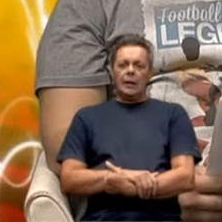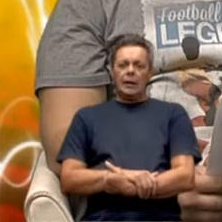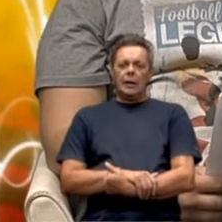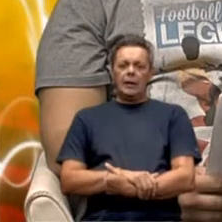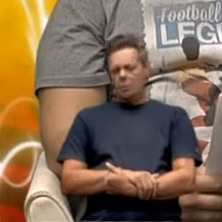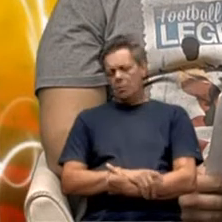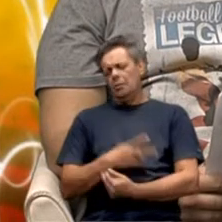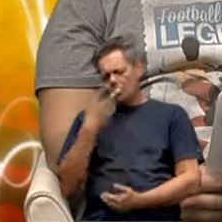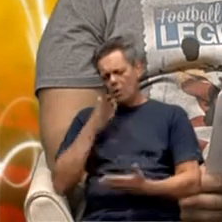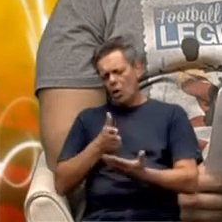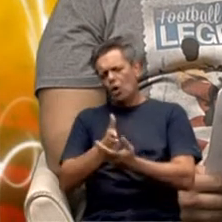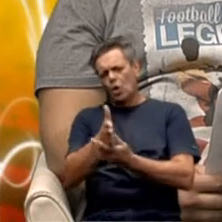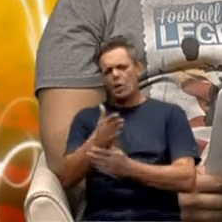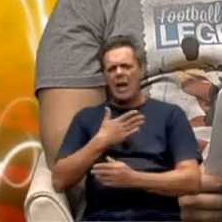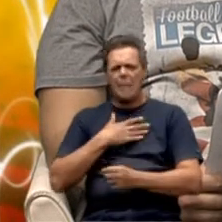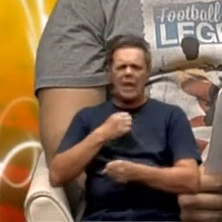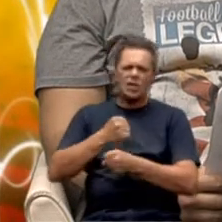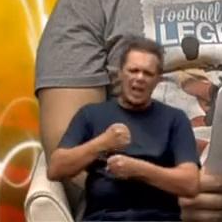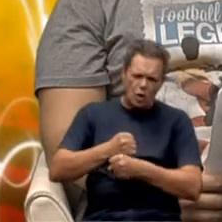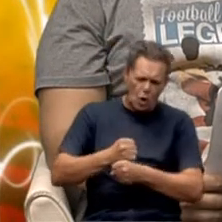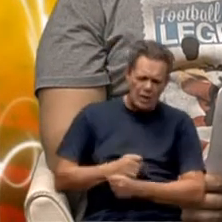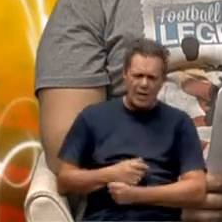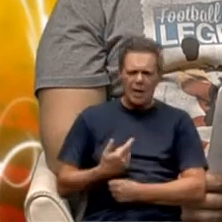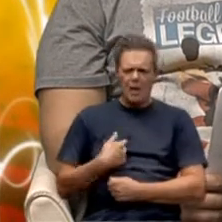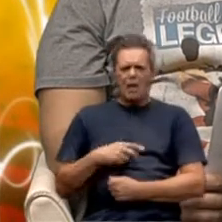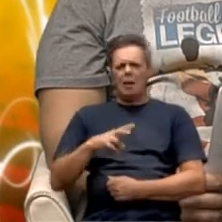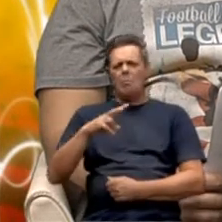razno razne radionice i nakon svake radionice smo imali te